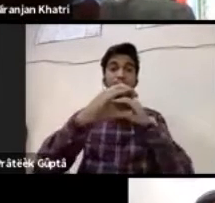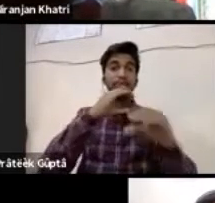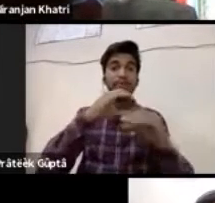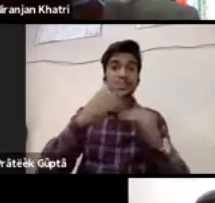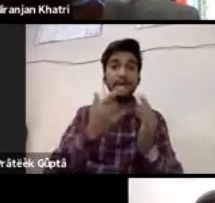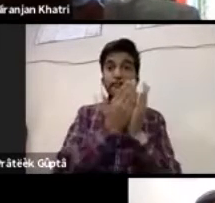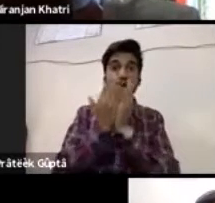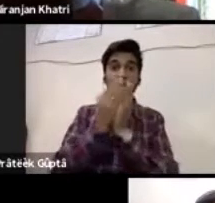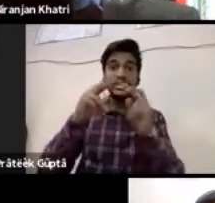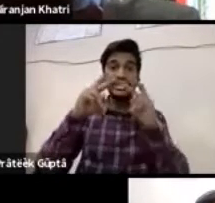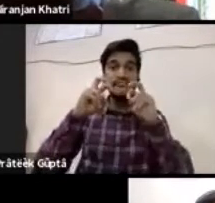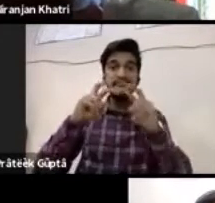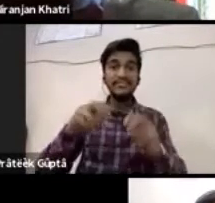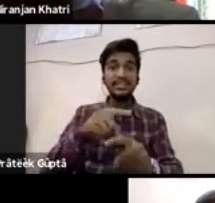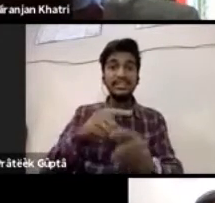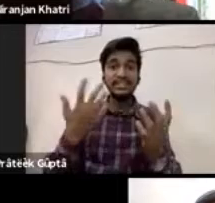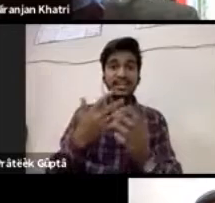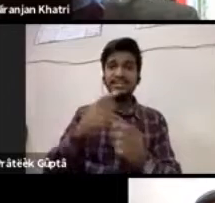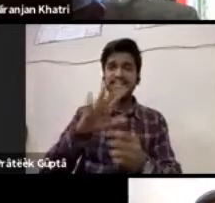और आप